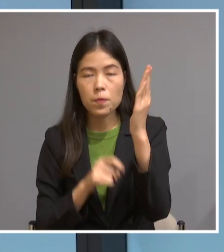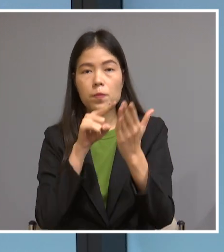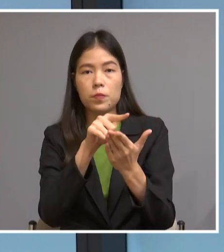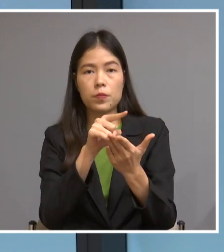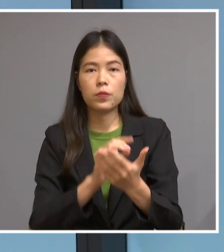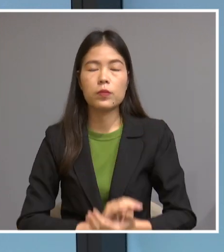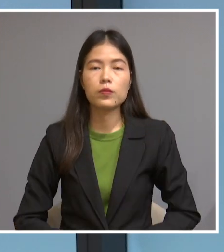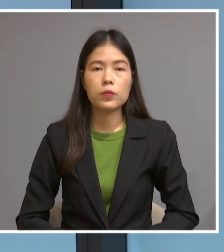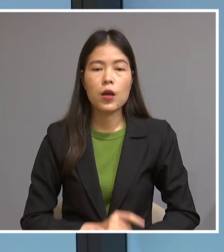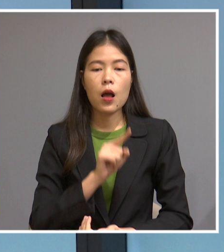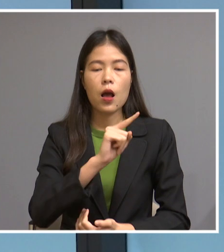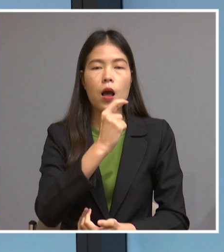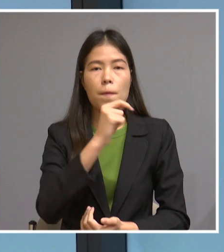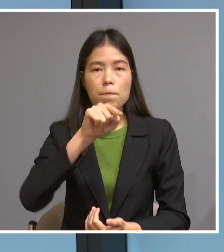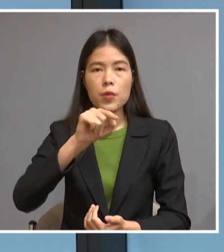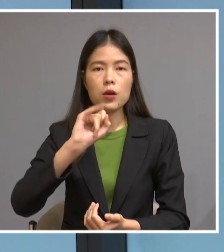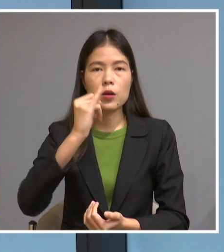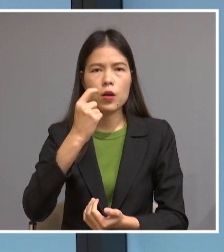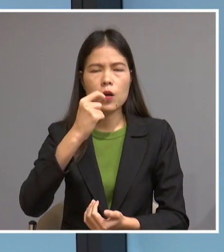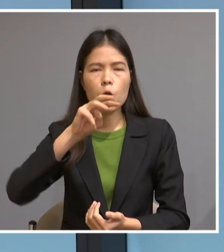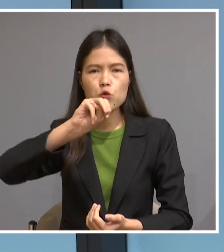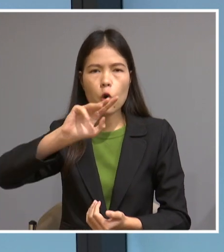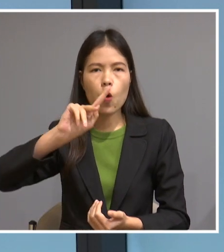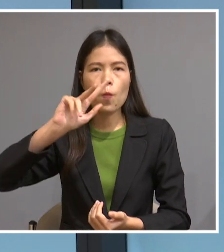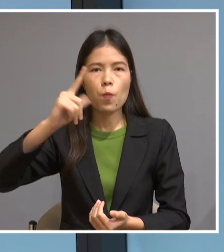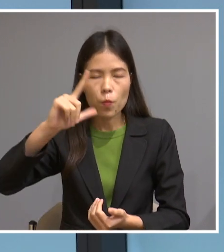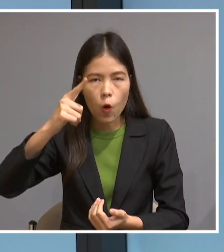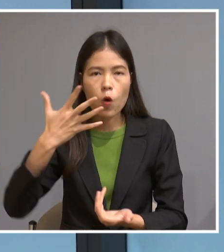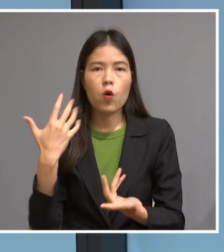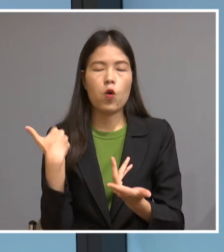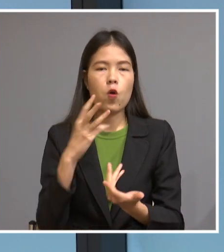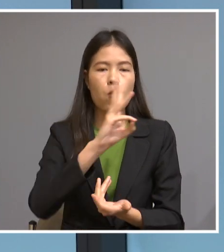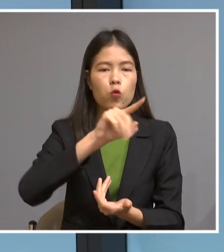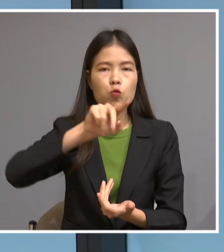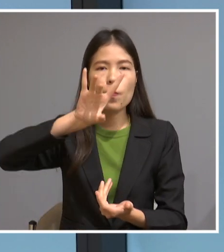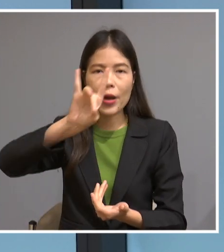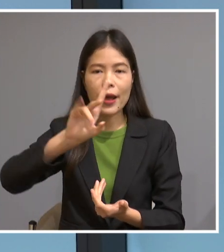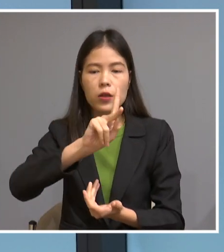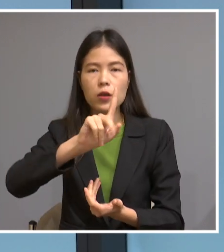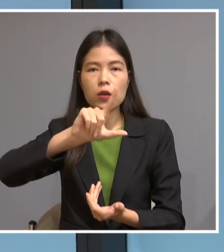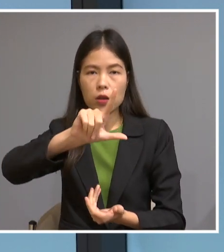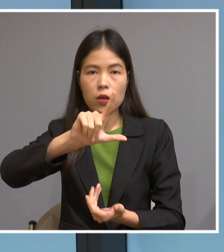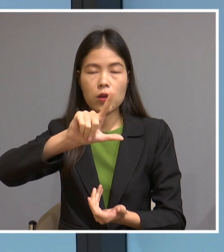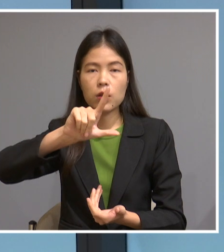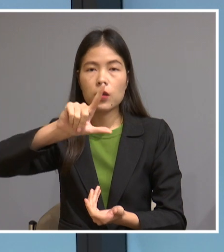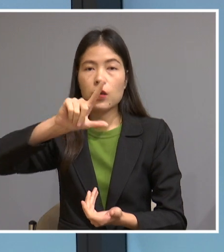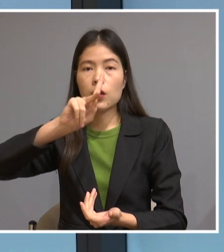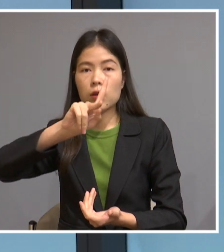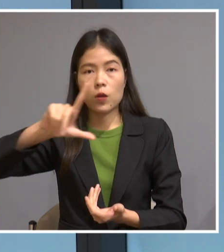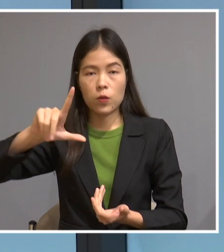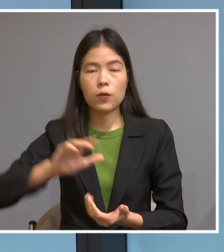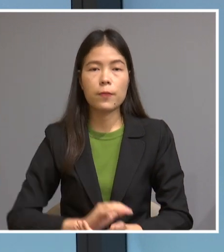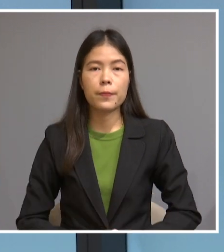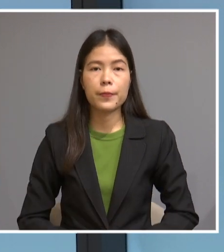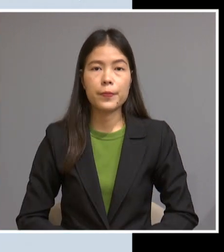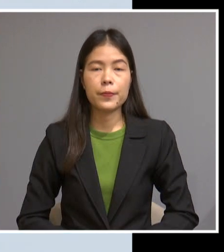gorm thongมีระยะทางประมาณ 6.8 gmซึ่งจากคำถามกระทูของท่านสอสรง